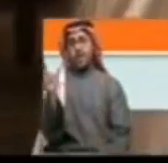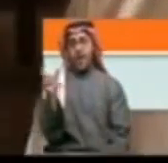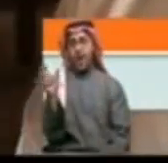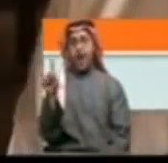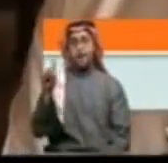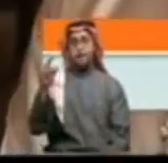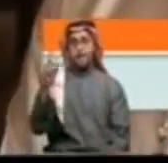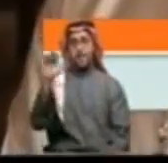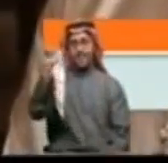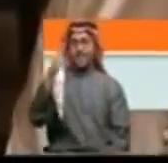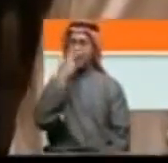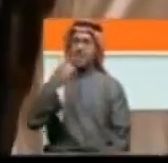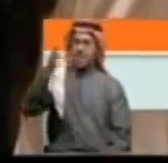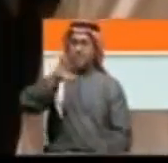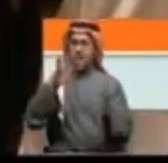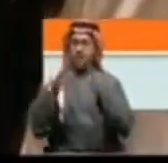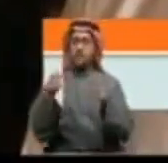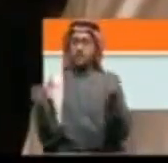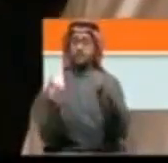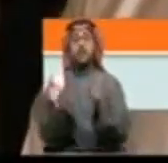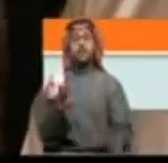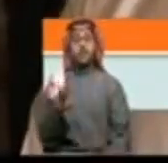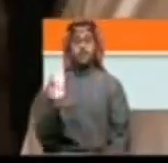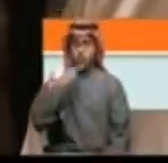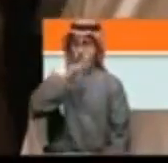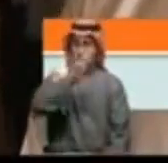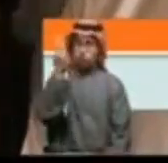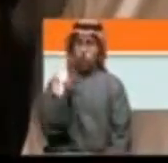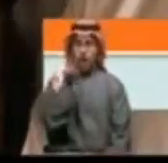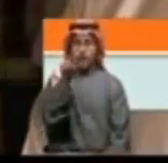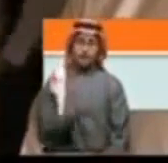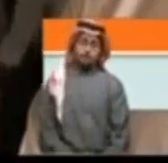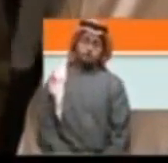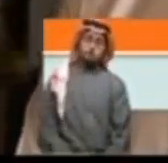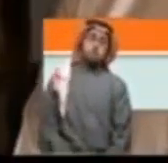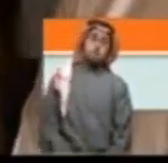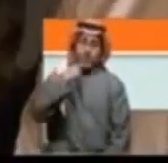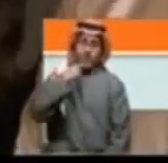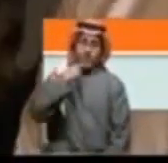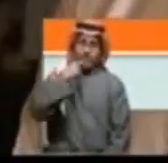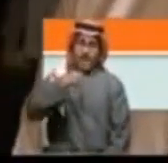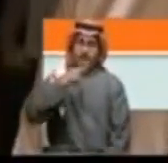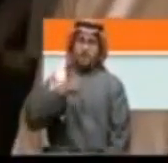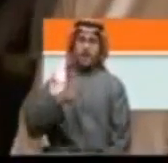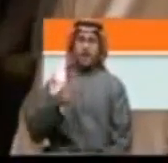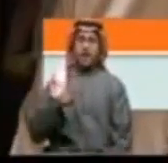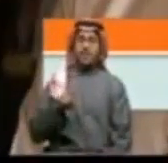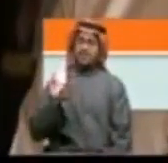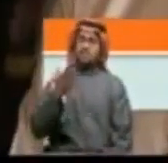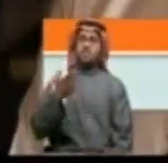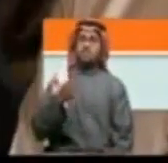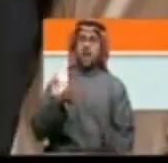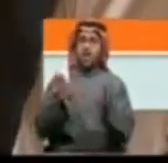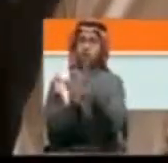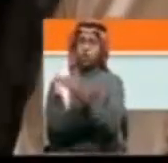جدا. لو نتحدث عن أبرز الأجنحة أو عفوا المشاركات أو الأنشطة المتواجدة هنا، يعني نتحدث عن الفنون الشعبية أو